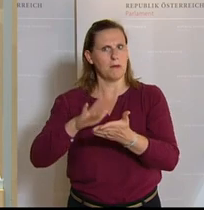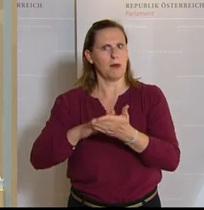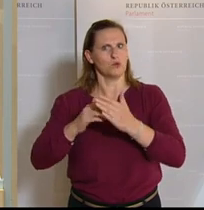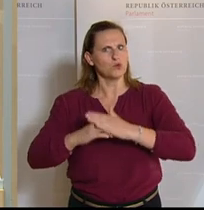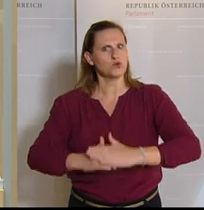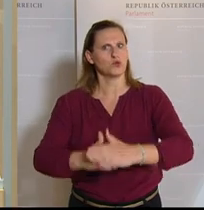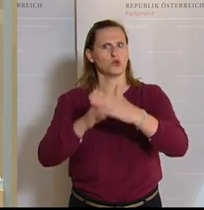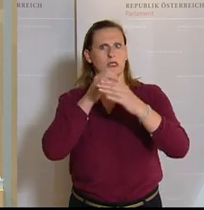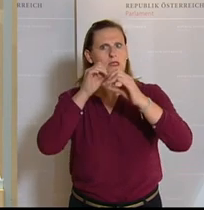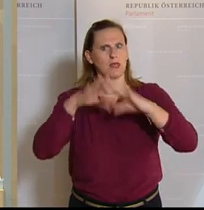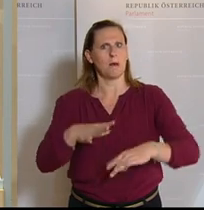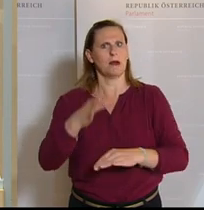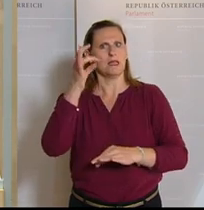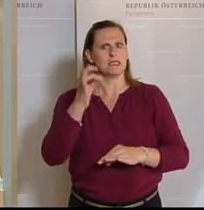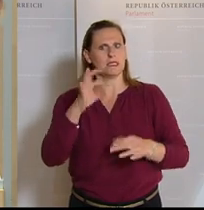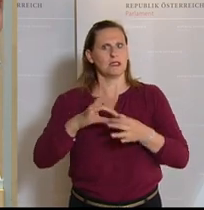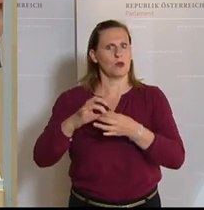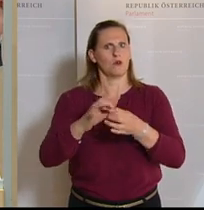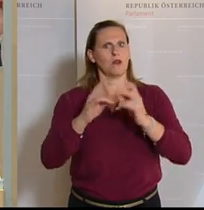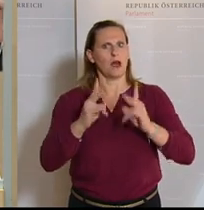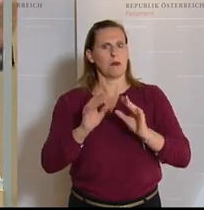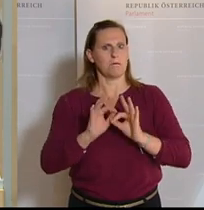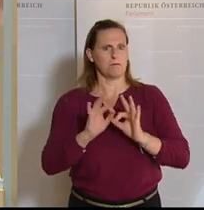unterstützen, dass diese Trägerorganisationen bestmöglich mit